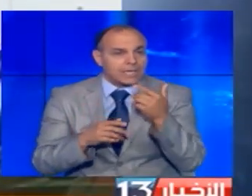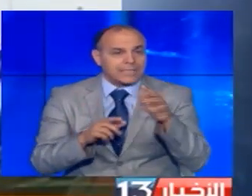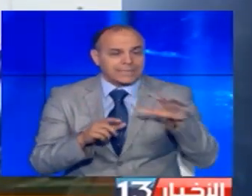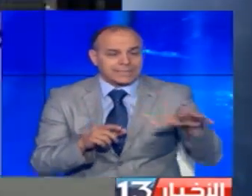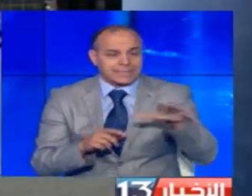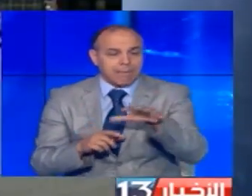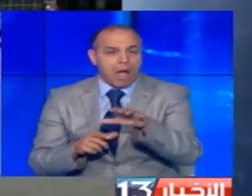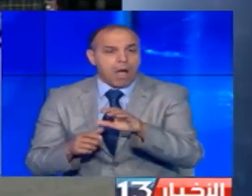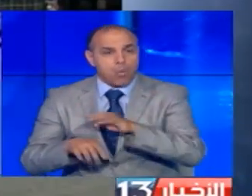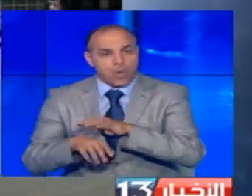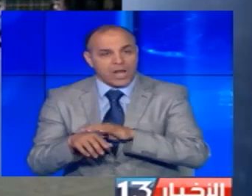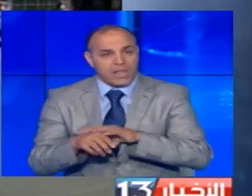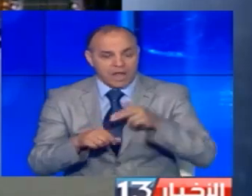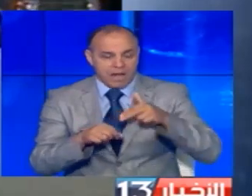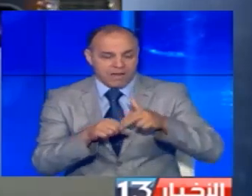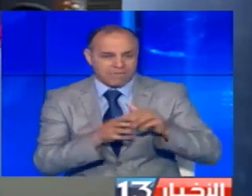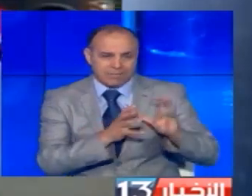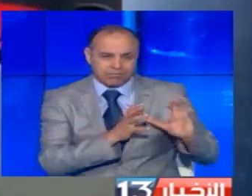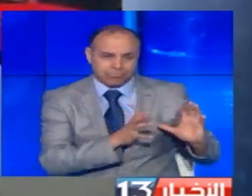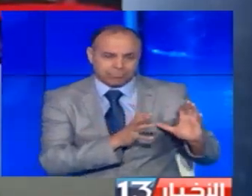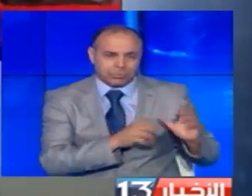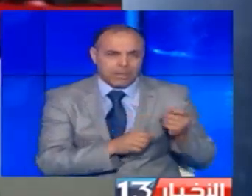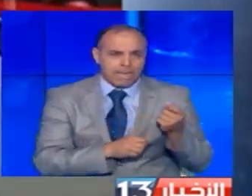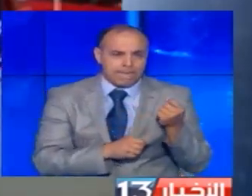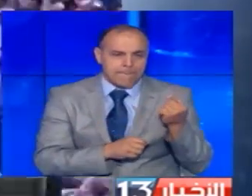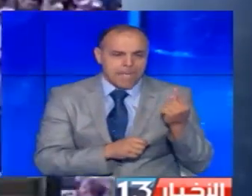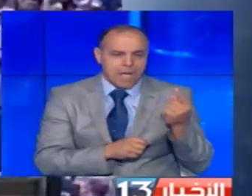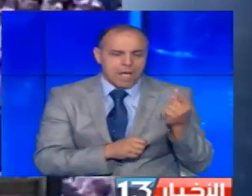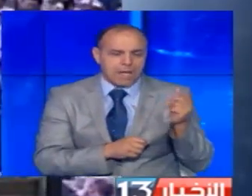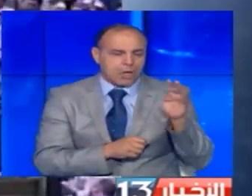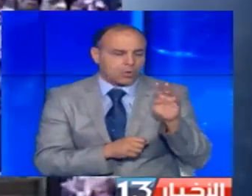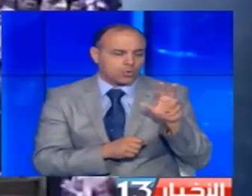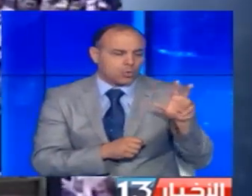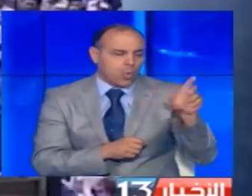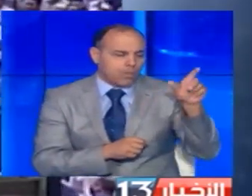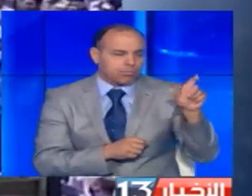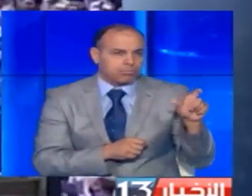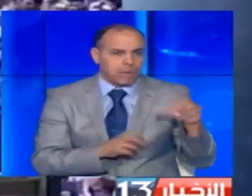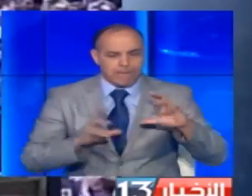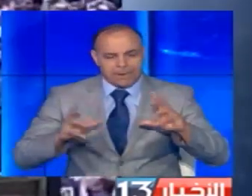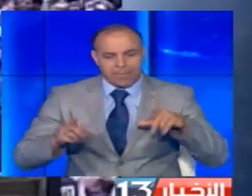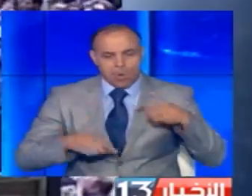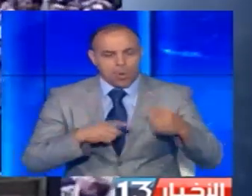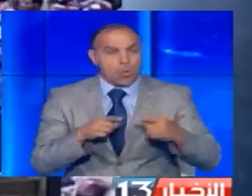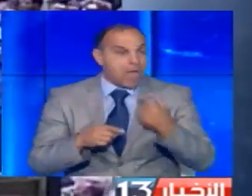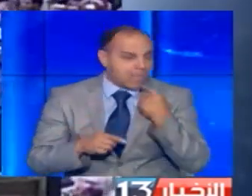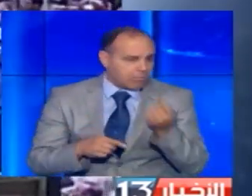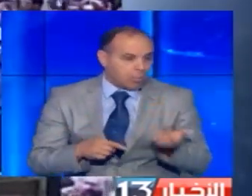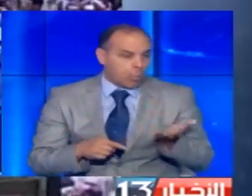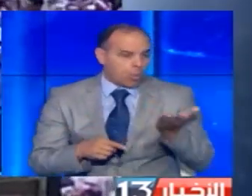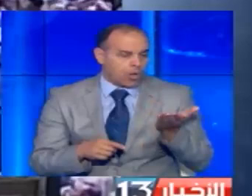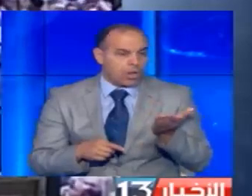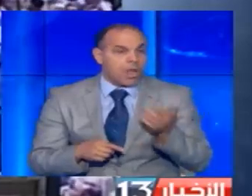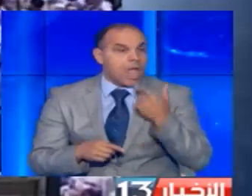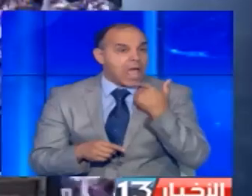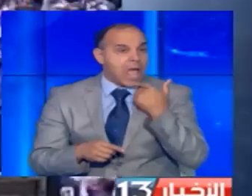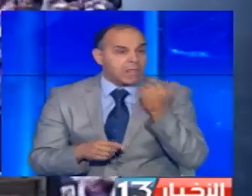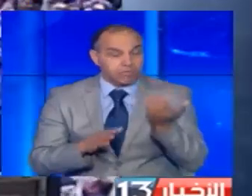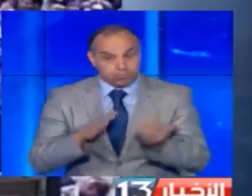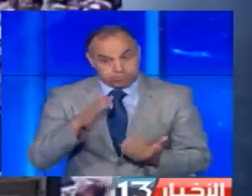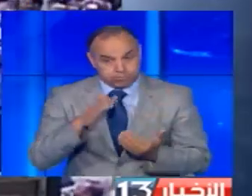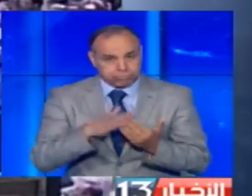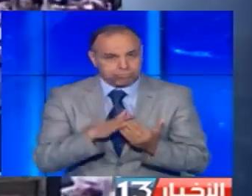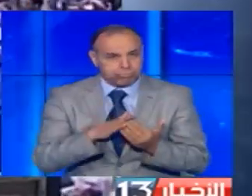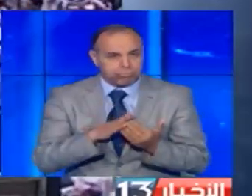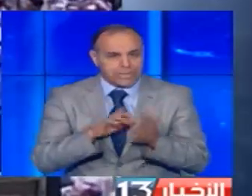رئيسيه للنفط الصخري بواقع مائه وثلاثه واربعين الف برميل يوميا ليسجل مستوى قياسيا عند